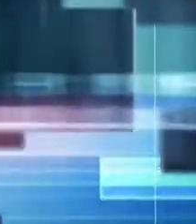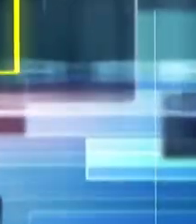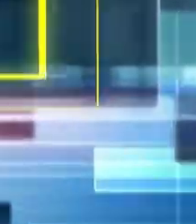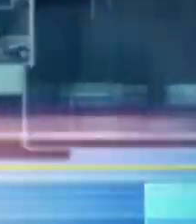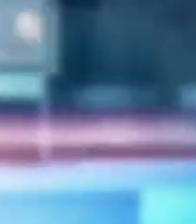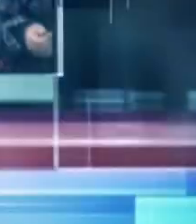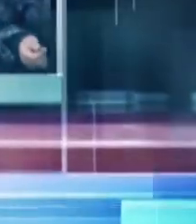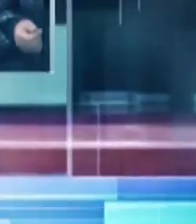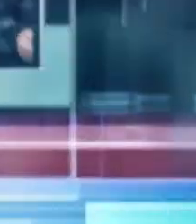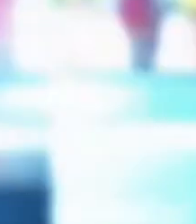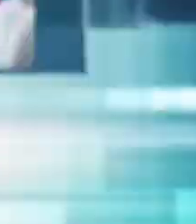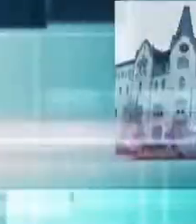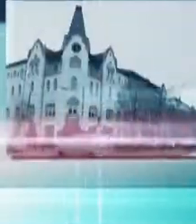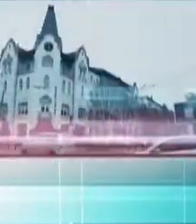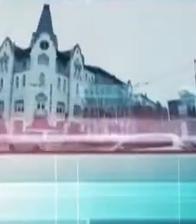Музика